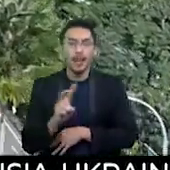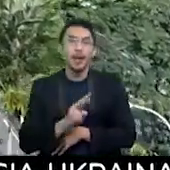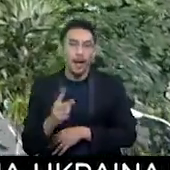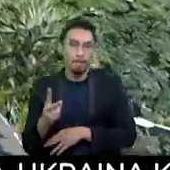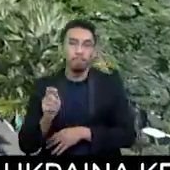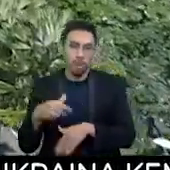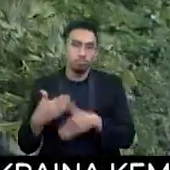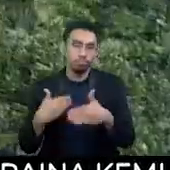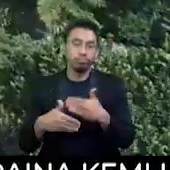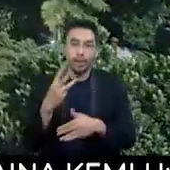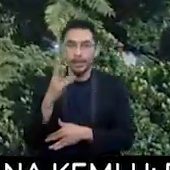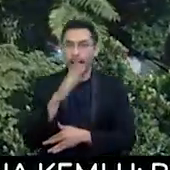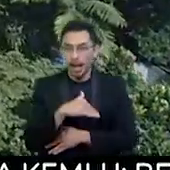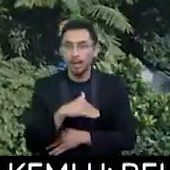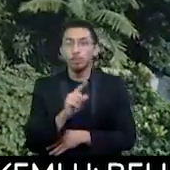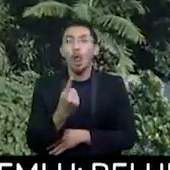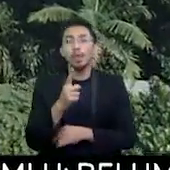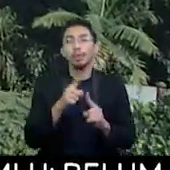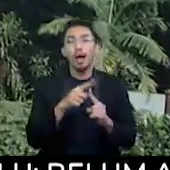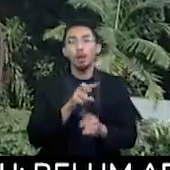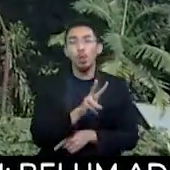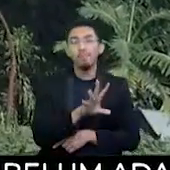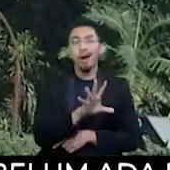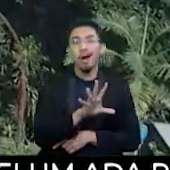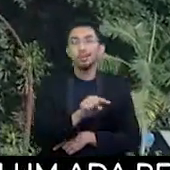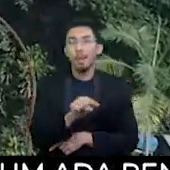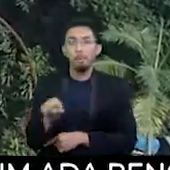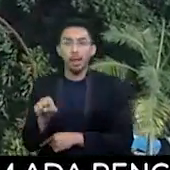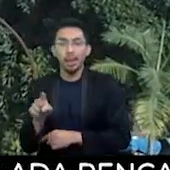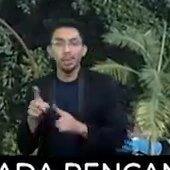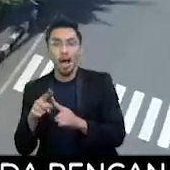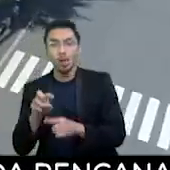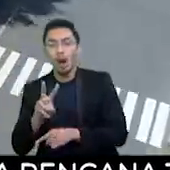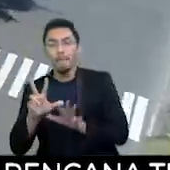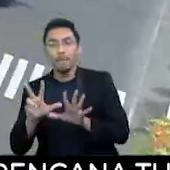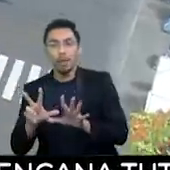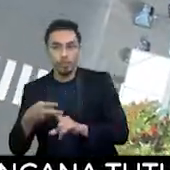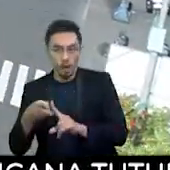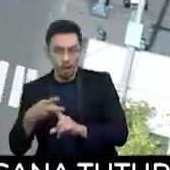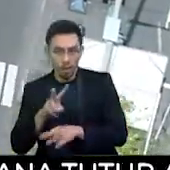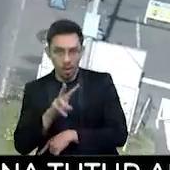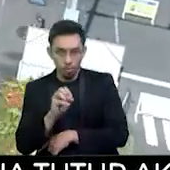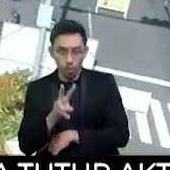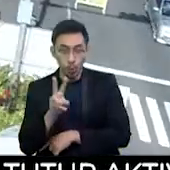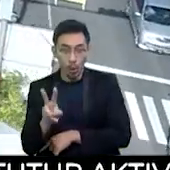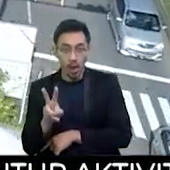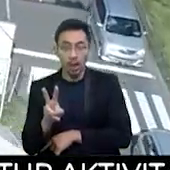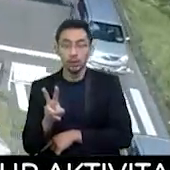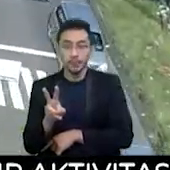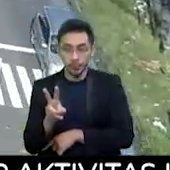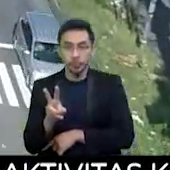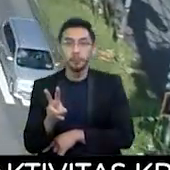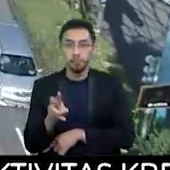hari terhitung sejak tanggal 25 Februari hingga 28 Februari 2022 mendatang. Sistem ganjil genap